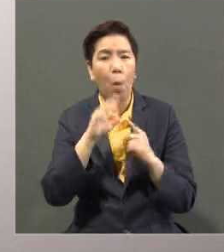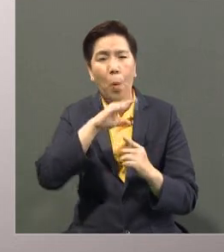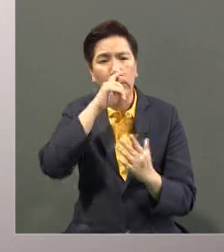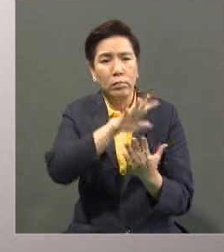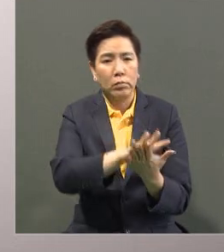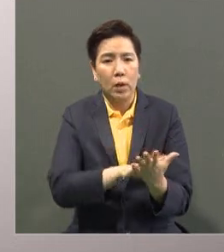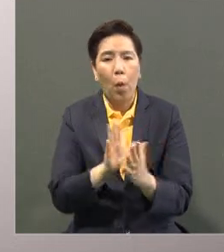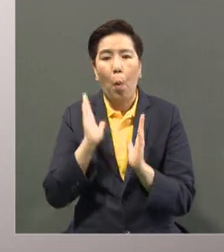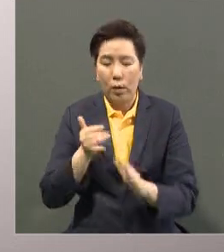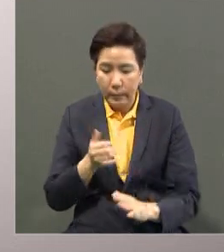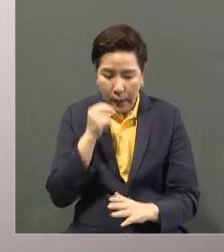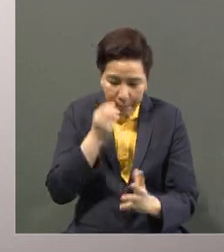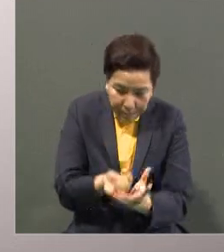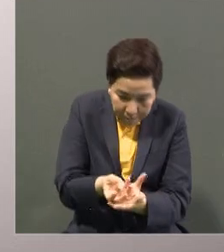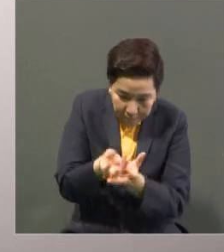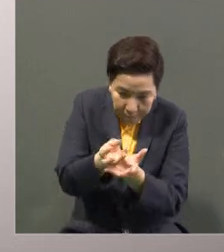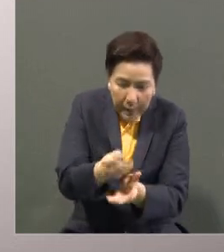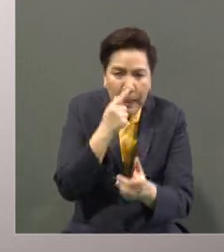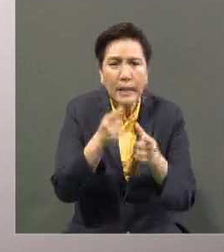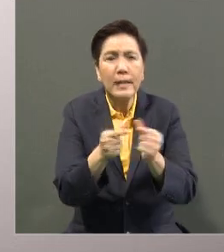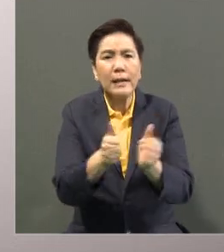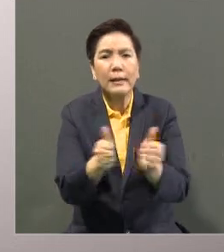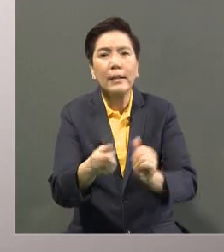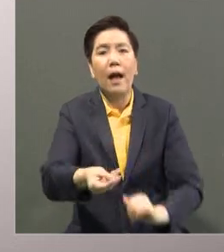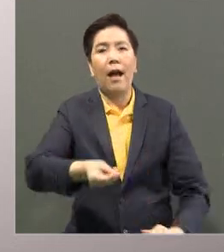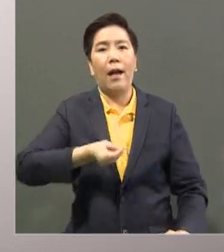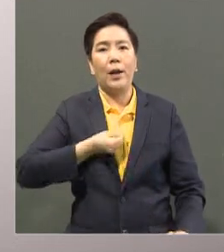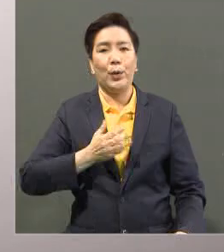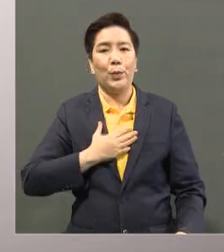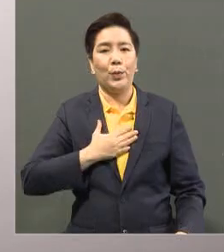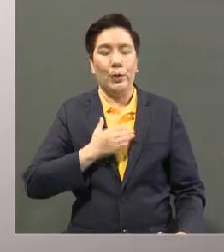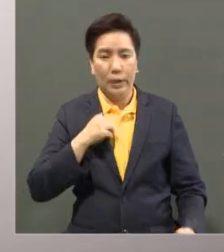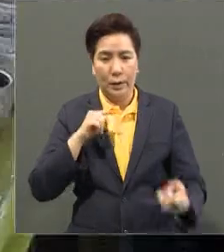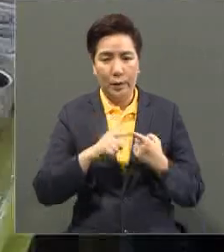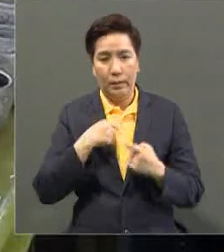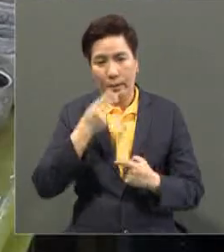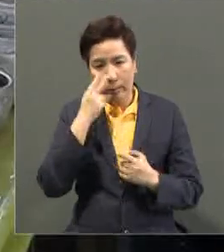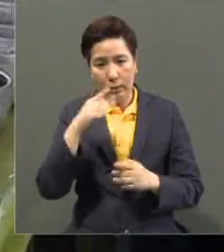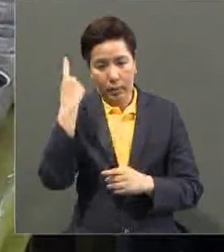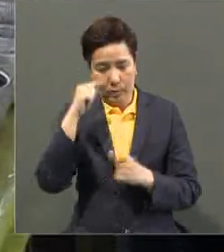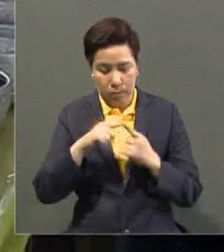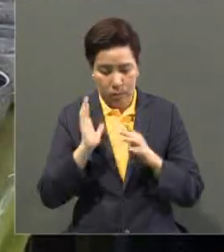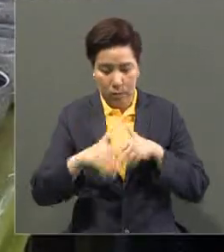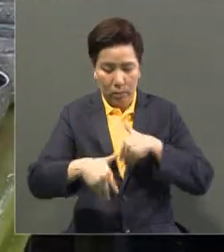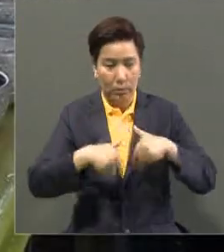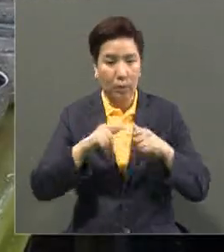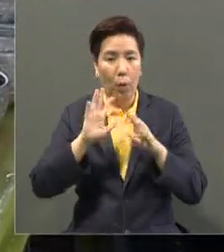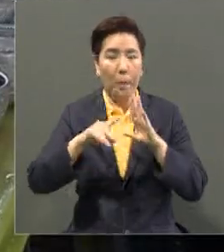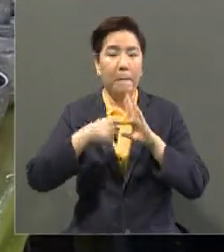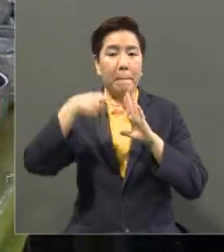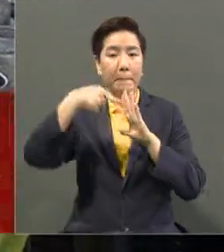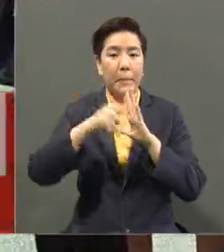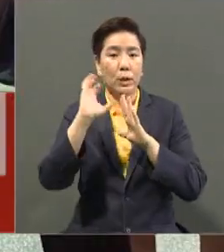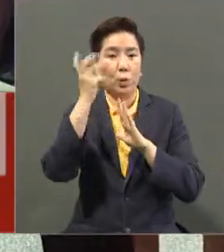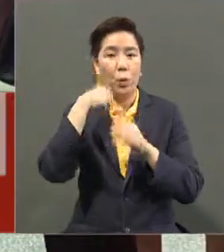ท่องเที่ยวเนี่ยได้มาส่งน้ำเพื่อความเป็นสิริมงคลพาคุณผู้ชมไปดูกันเลยนะครับทั้งนักท่องเที่ยวทั้งพี่น้องชาวจังหวัดพิษณุโลก